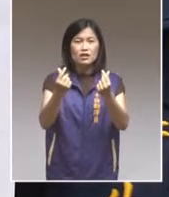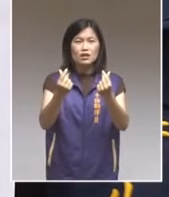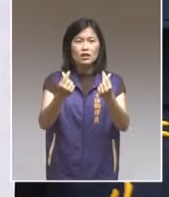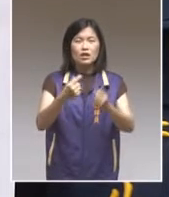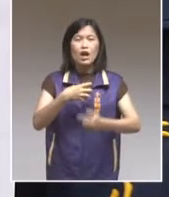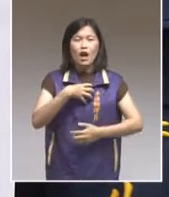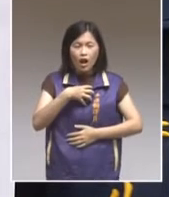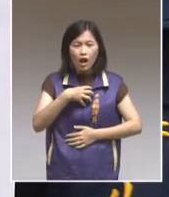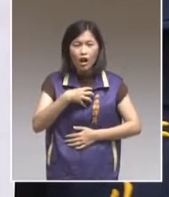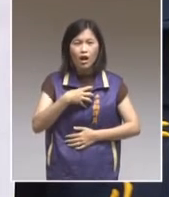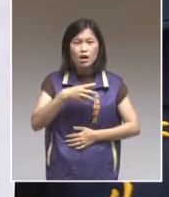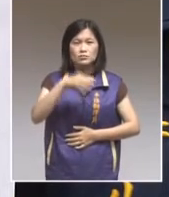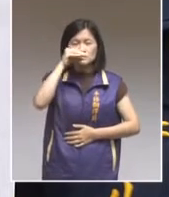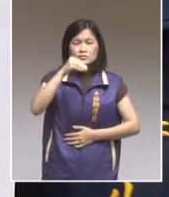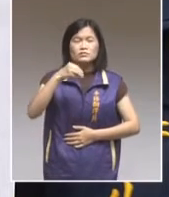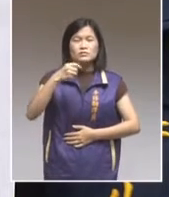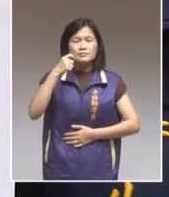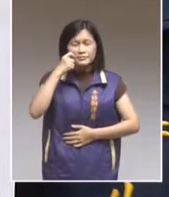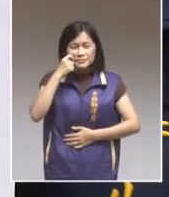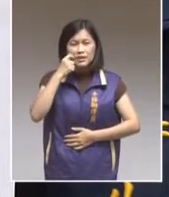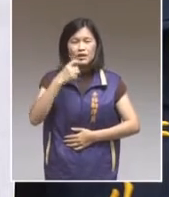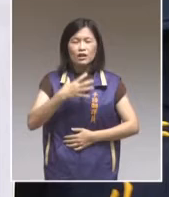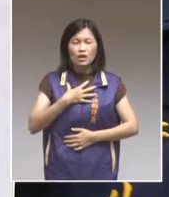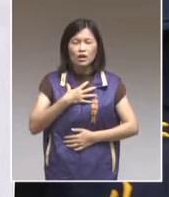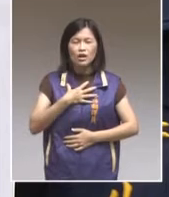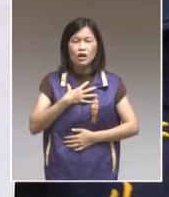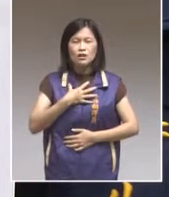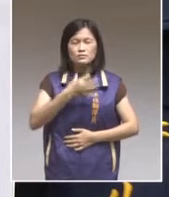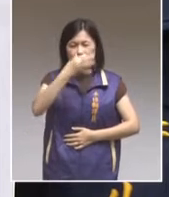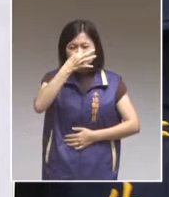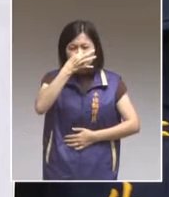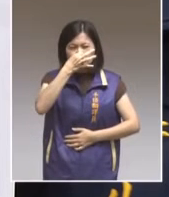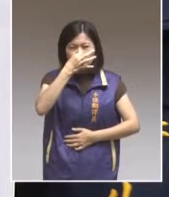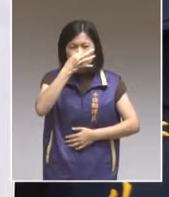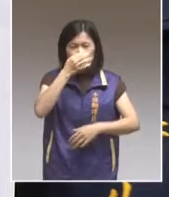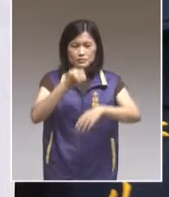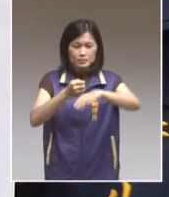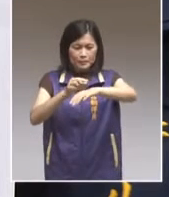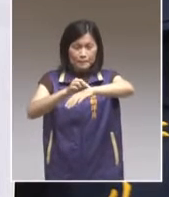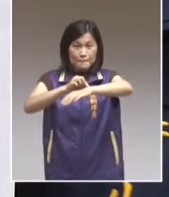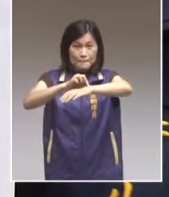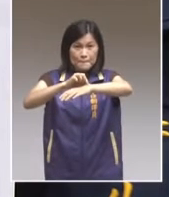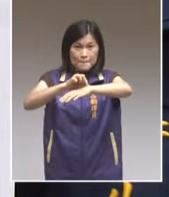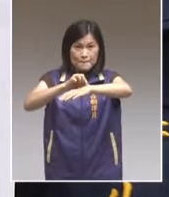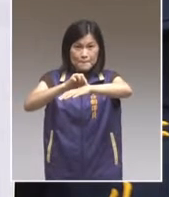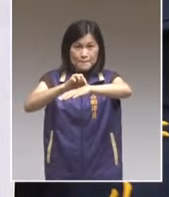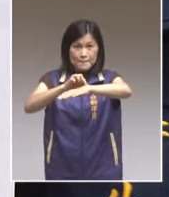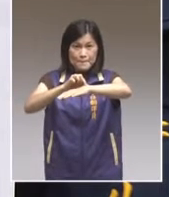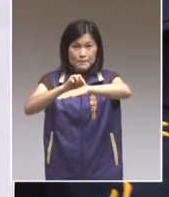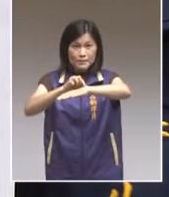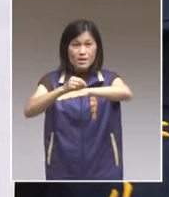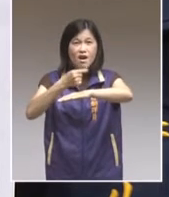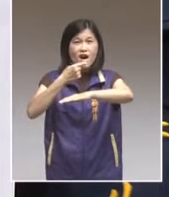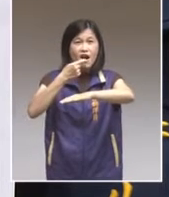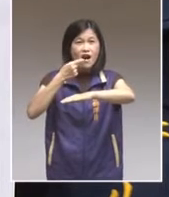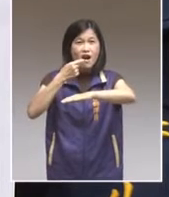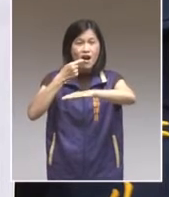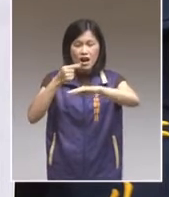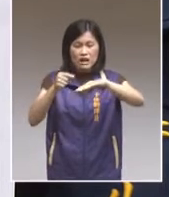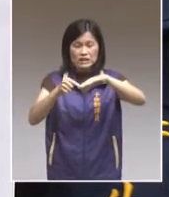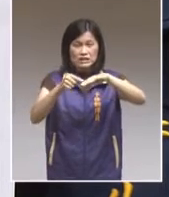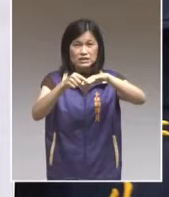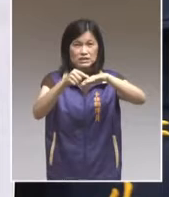现喘、呼吸困难、持续胸痛、胸闷、皮肤病，皮肤或者是这个嘴唇或者是指